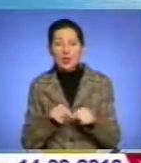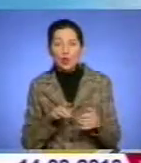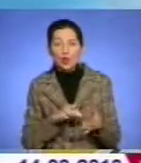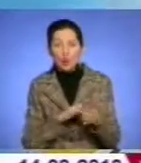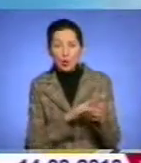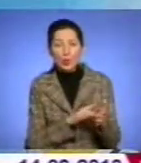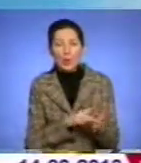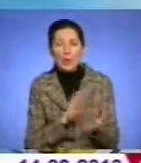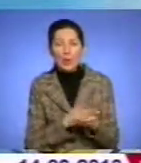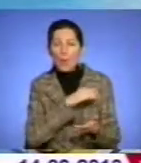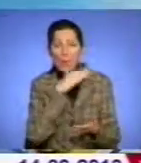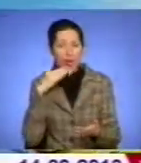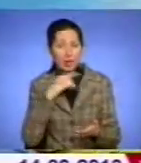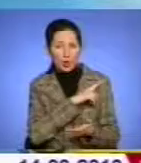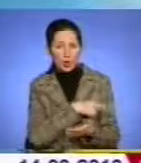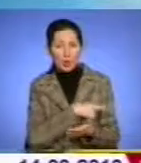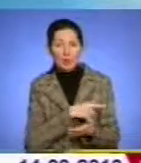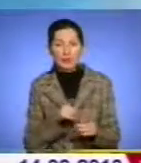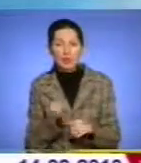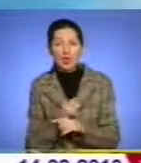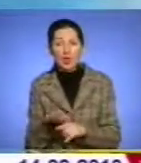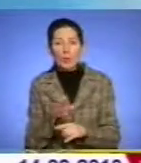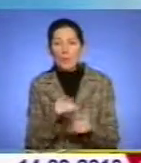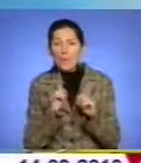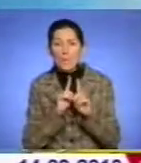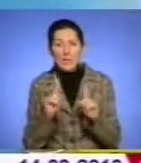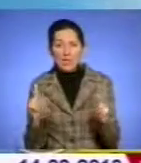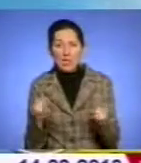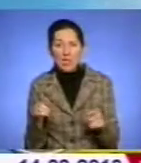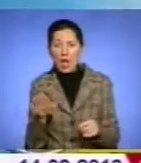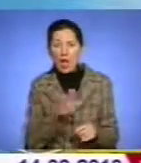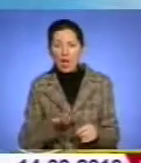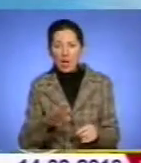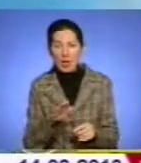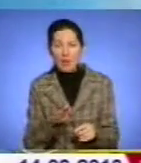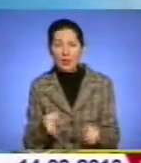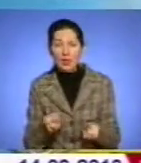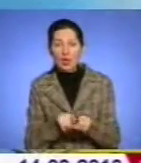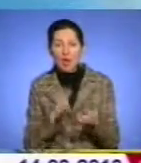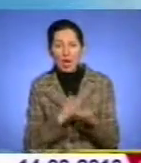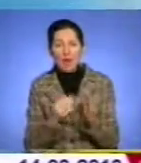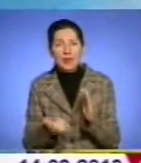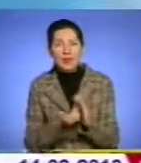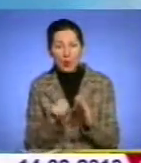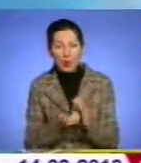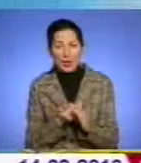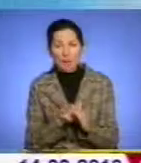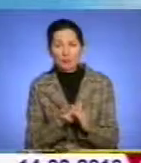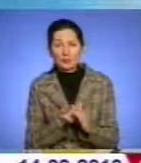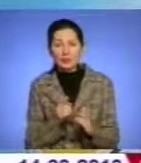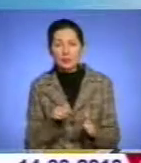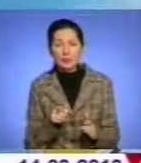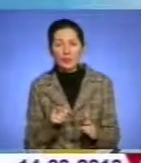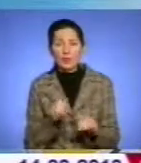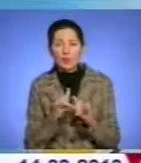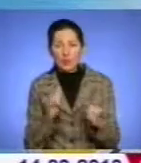сторони, ми кажемо, що Тернопільщина – парадоксальний край, але з другої сторони, ми кажемо, є і недоліки. Є недоліки саме в